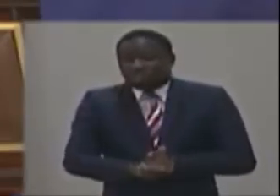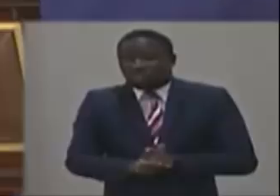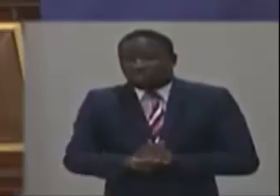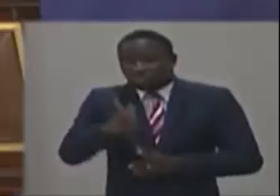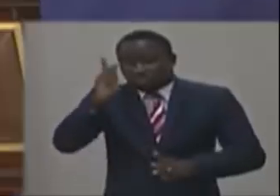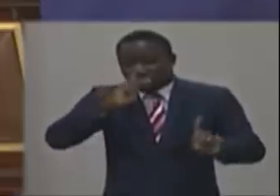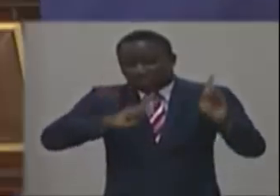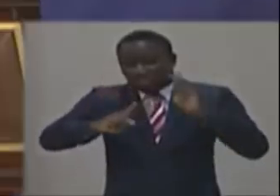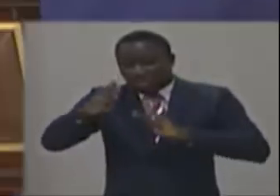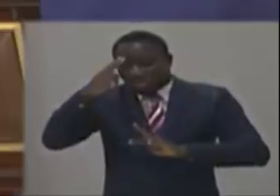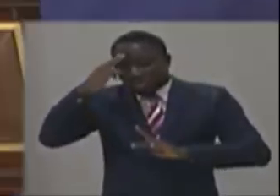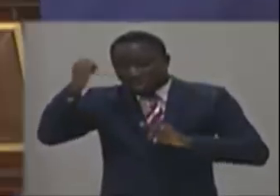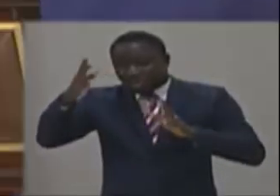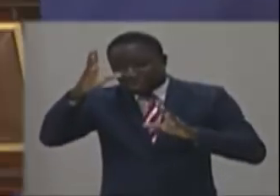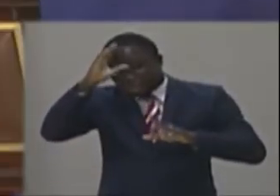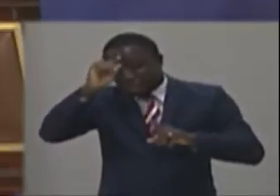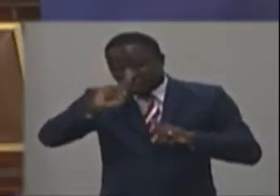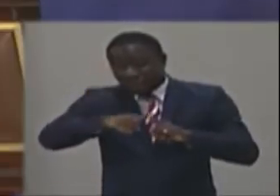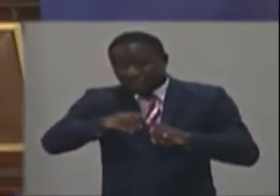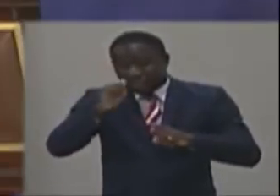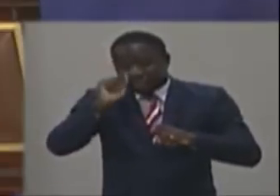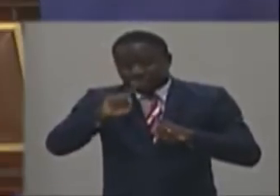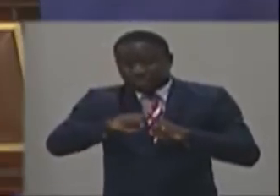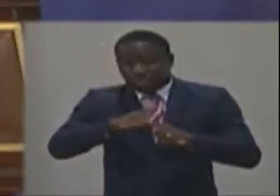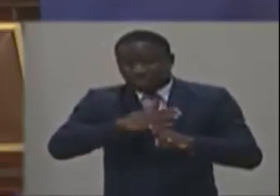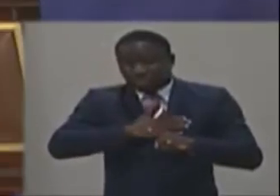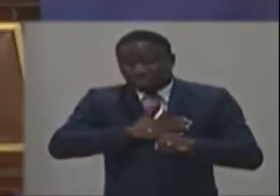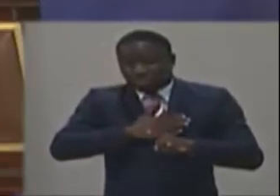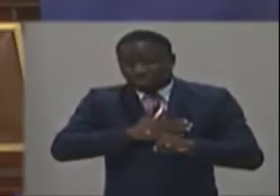Peuple haïtien, frèm ak sèm.